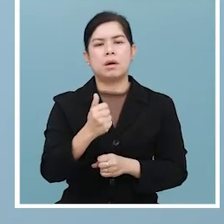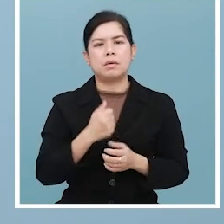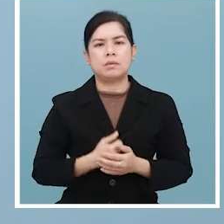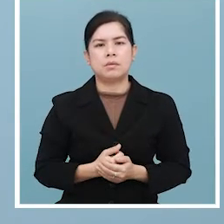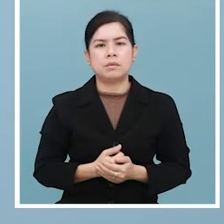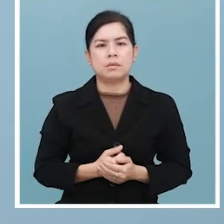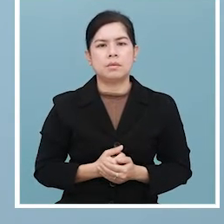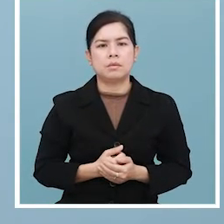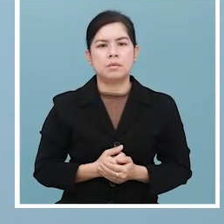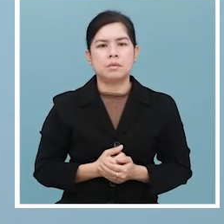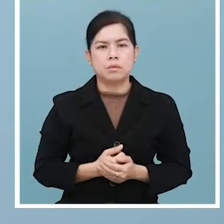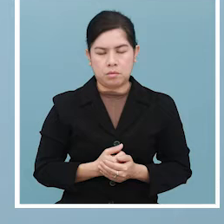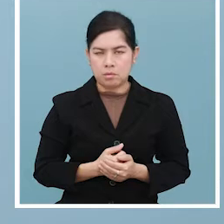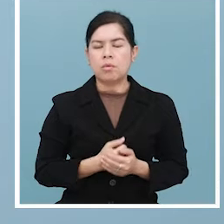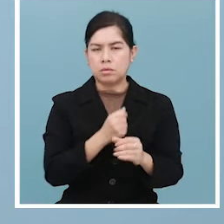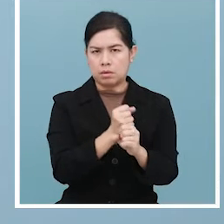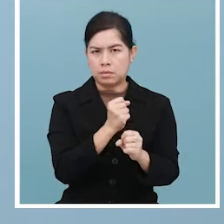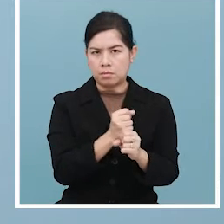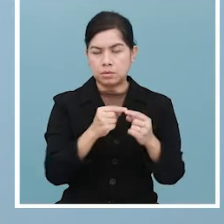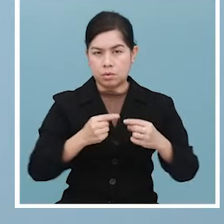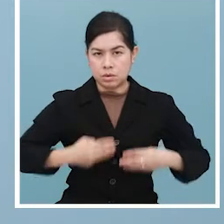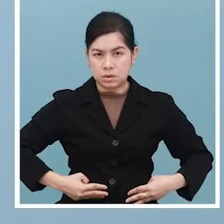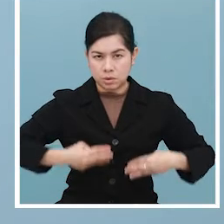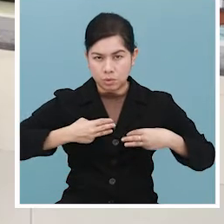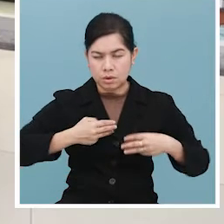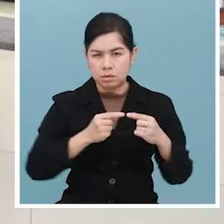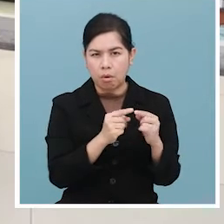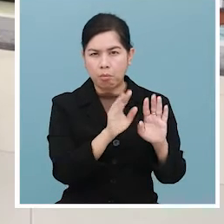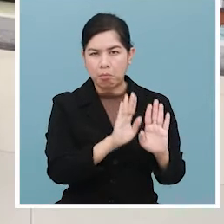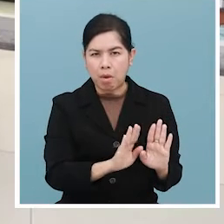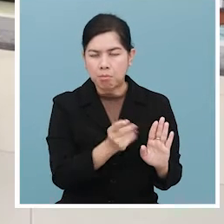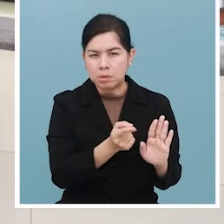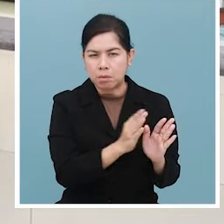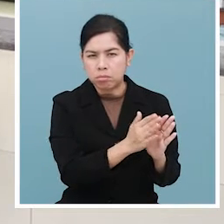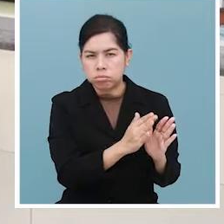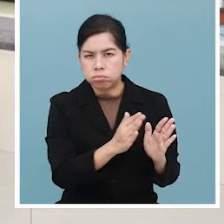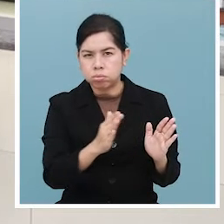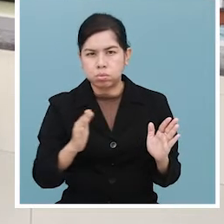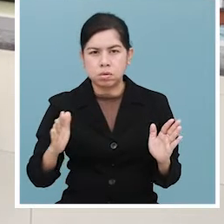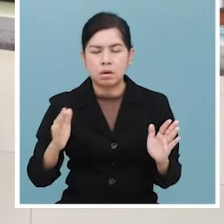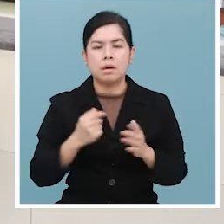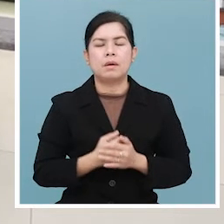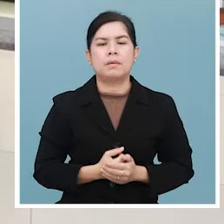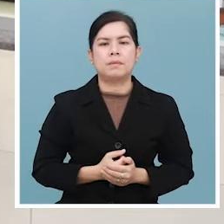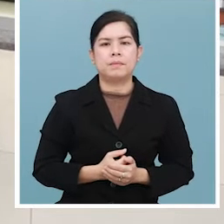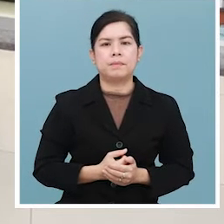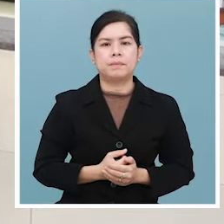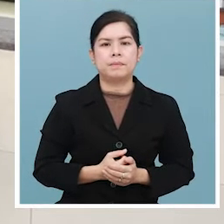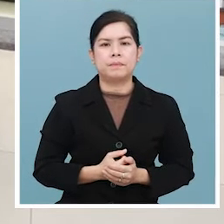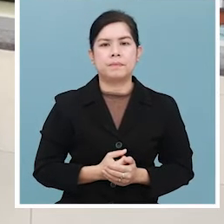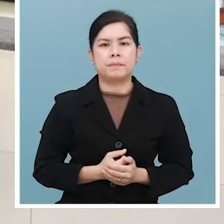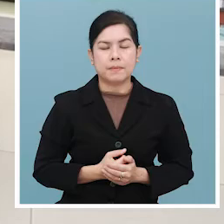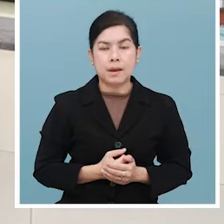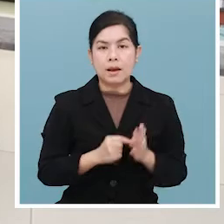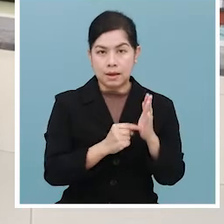แบบสนุกสนานอย่างนั้นมานานจนเมื่อไหร่ถึงเริ่มเปลี่ยน ก็ปีนั้น37เอาเรียกว่าไล่ตั้